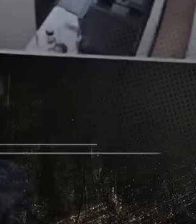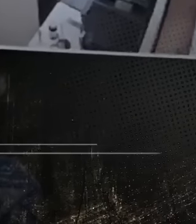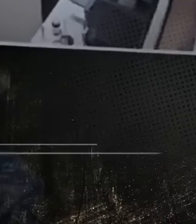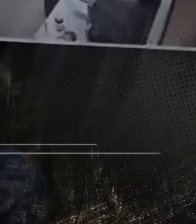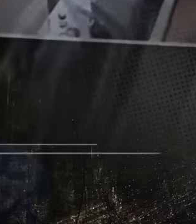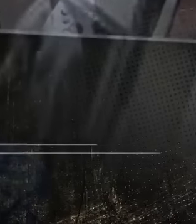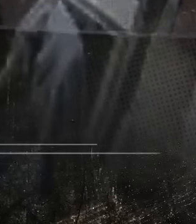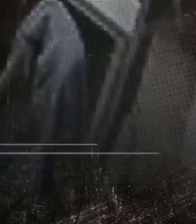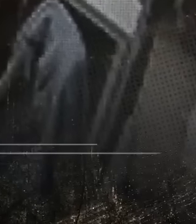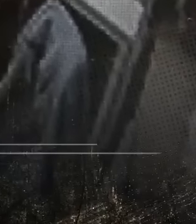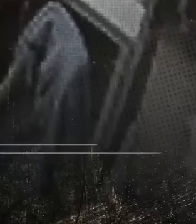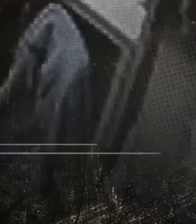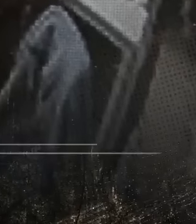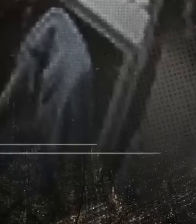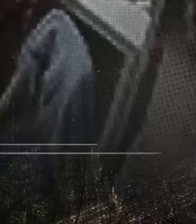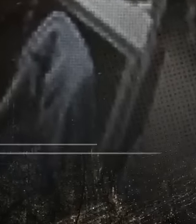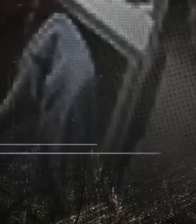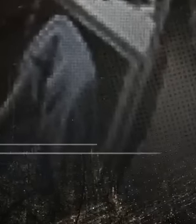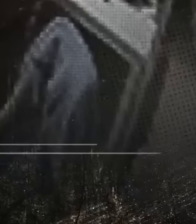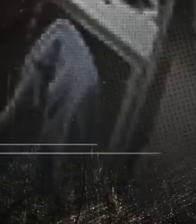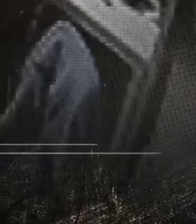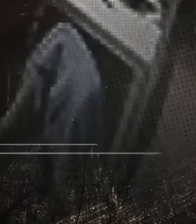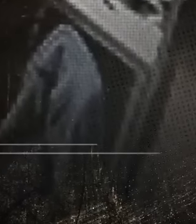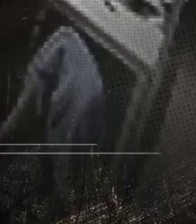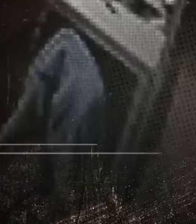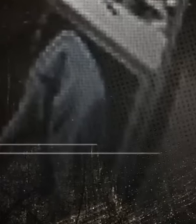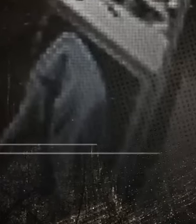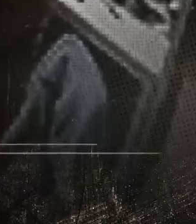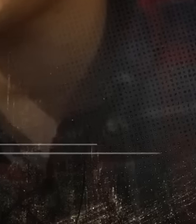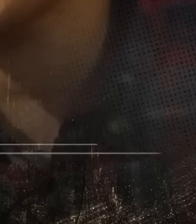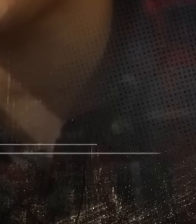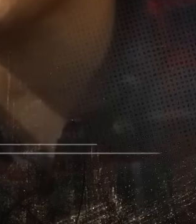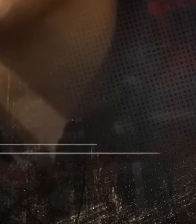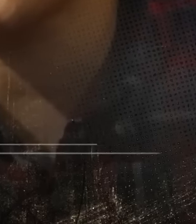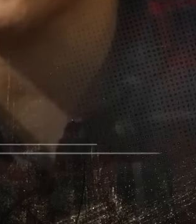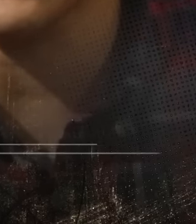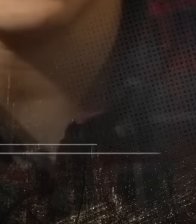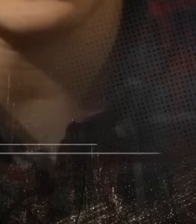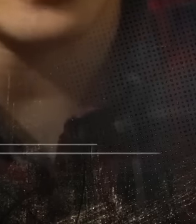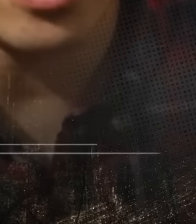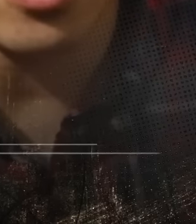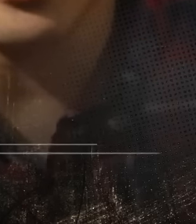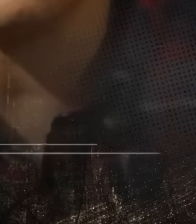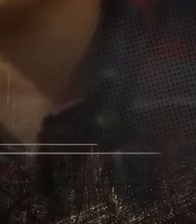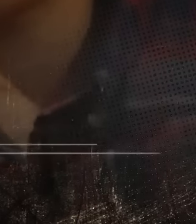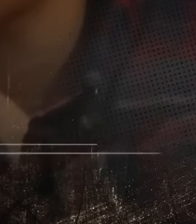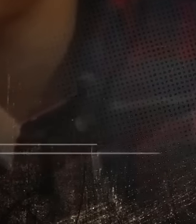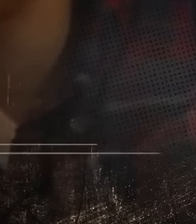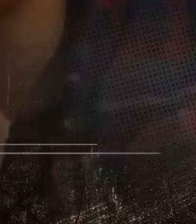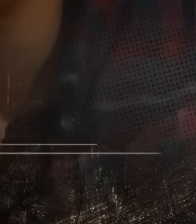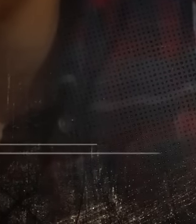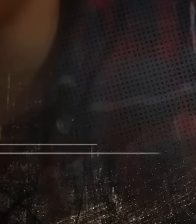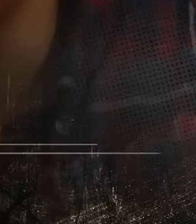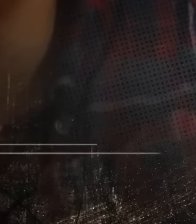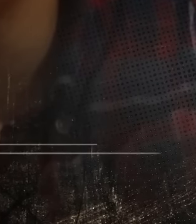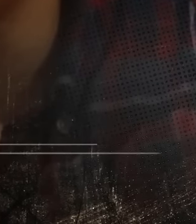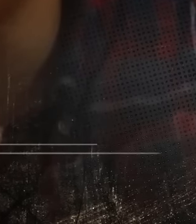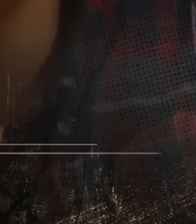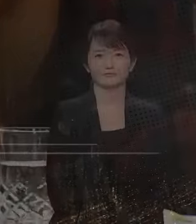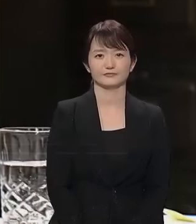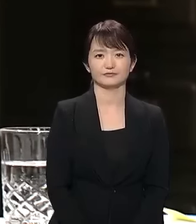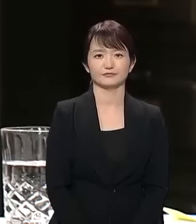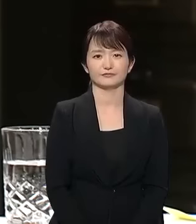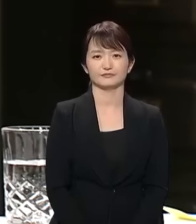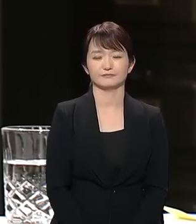통제하고 상습적인 폭언을 들었다는 주장입니다. 무슨 일이 있었던 건지 알아봅니다.